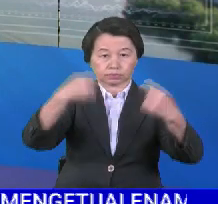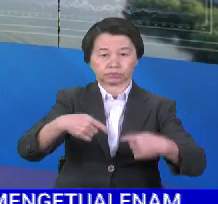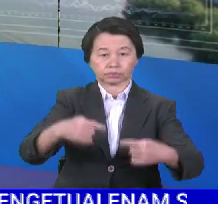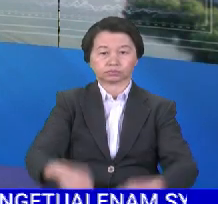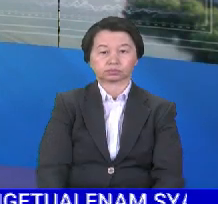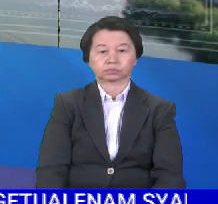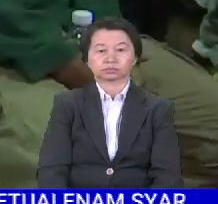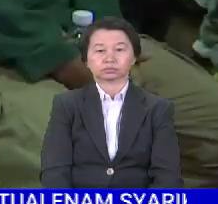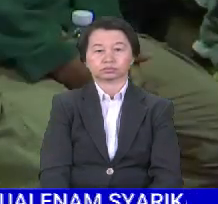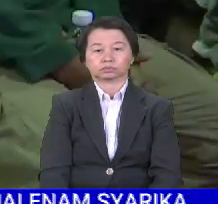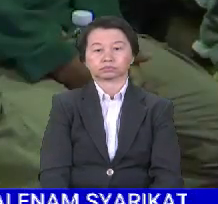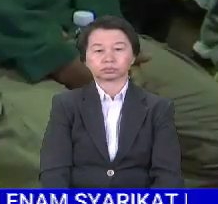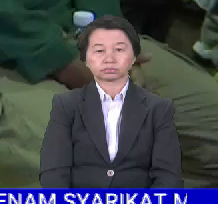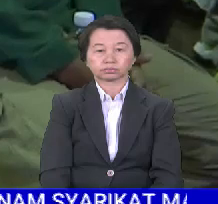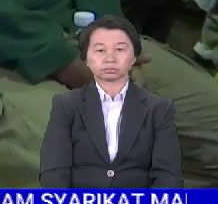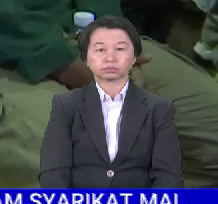Salak.